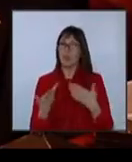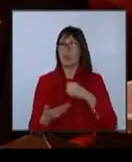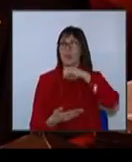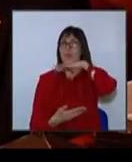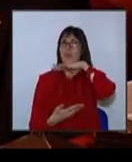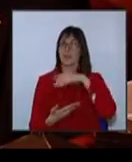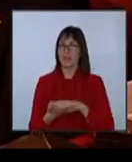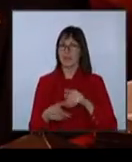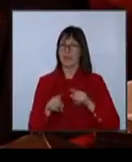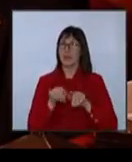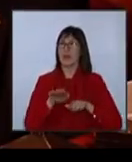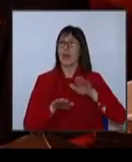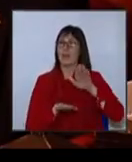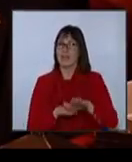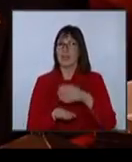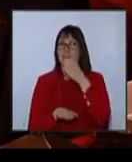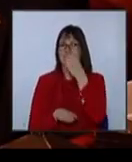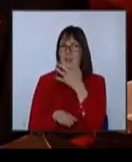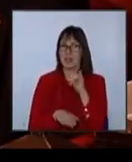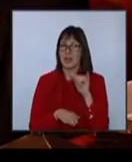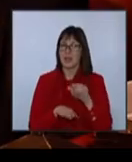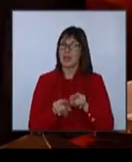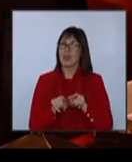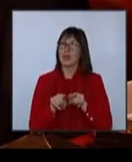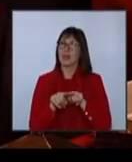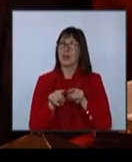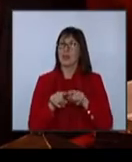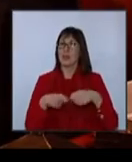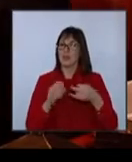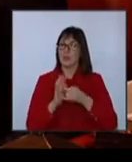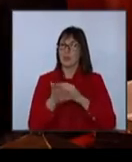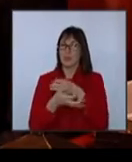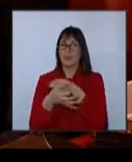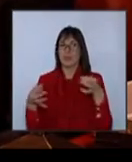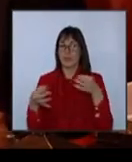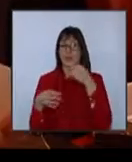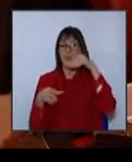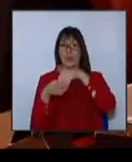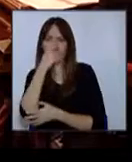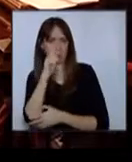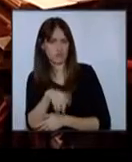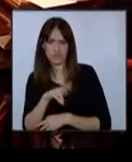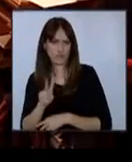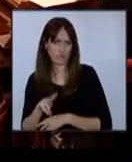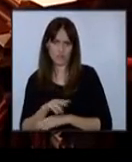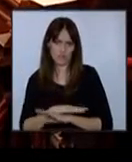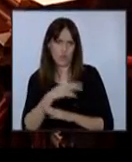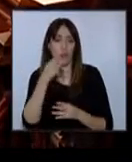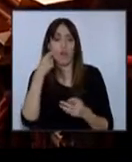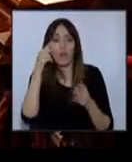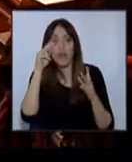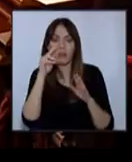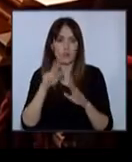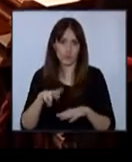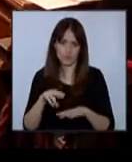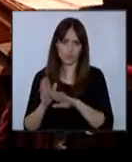quan haurem avançat una mica i estem segurs que els podrem arreglar moltes coses. Per tant, el nostre vot... Passem a votació. Vots a